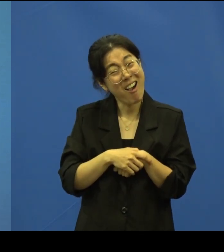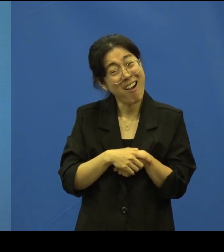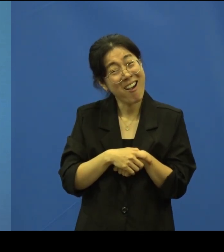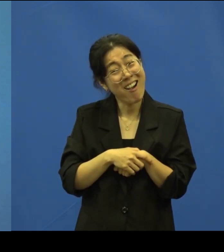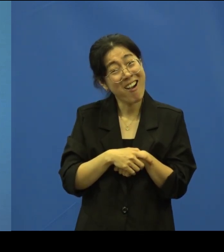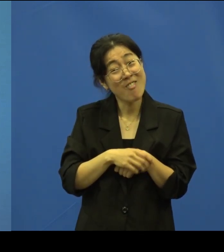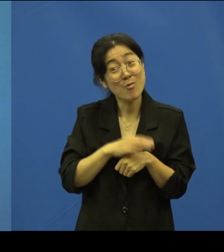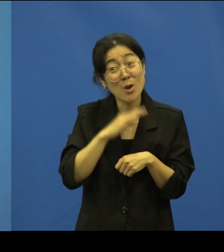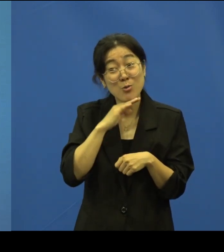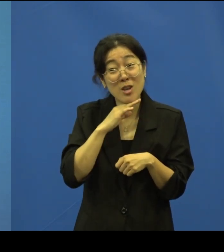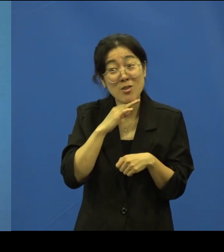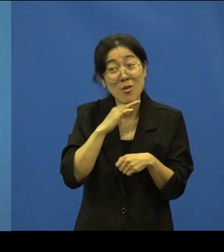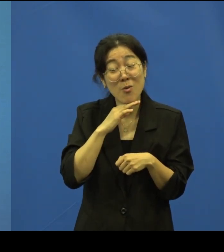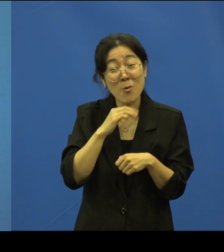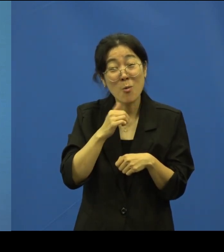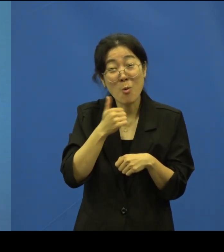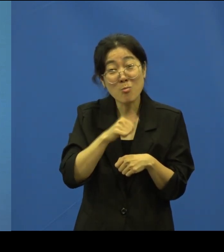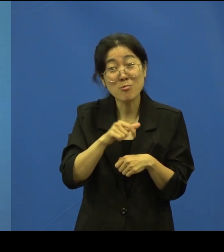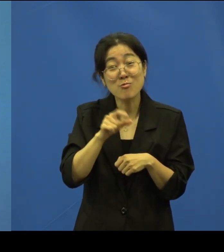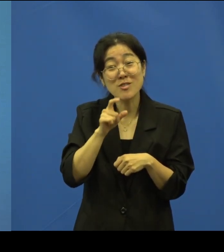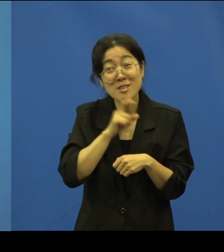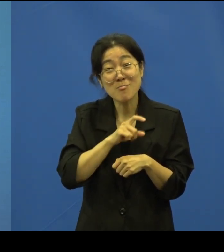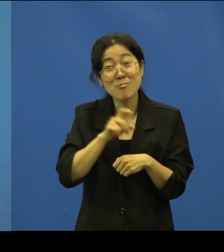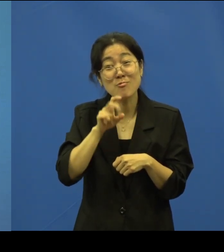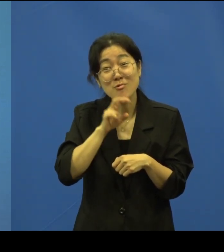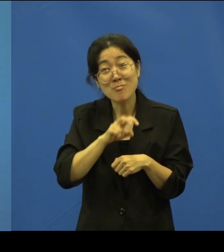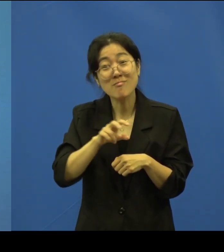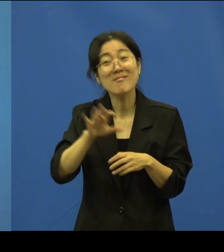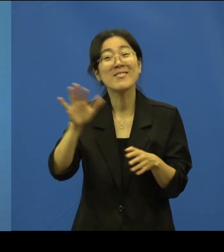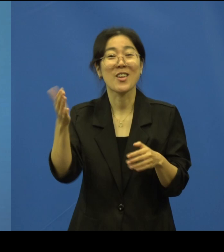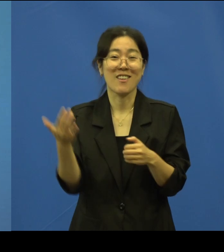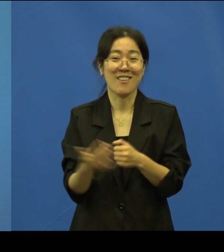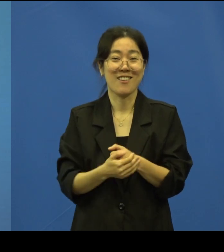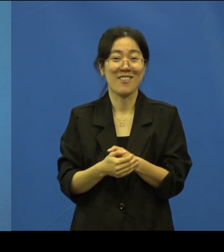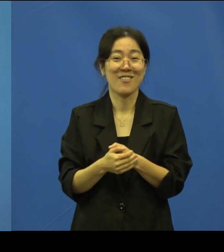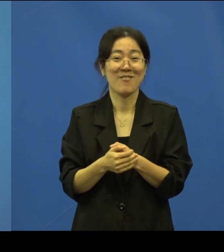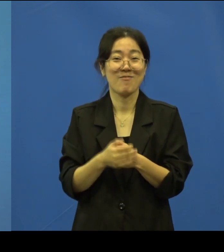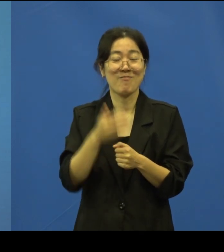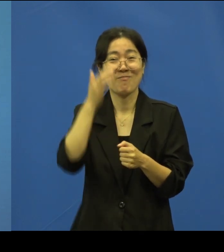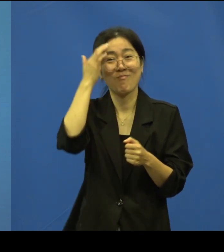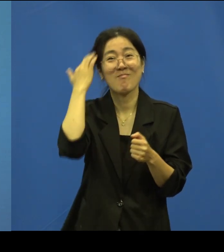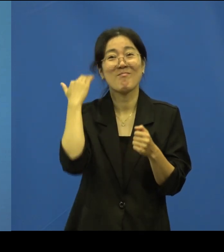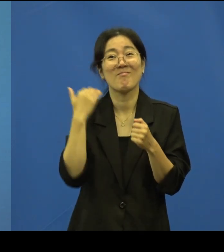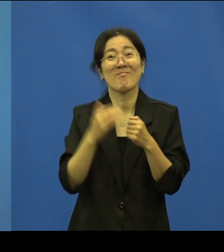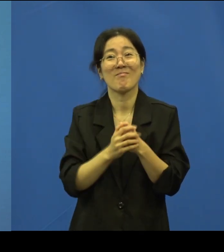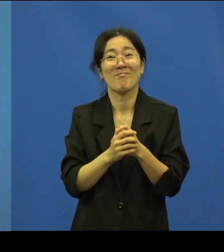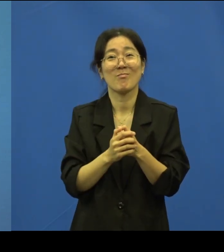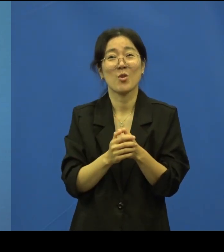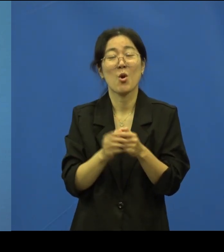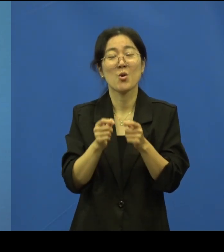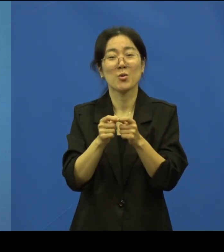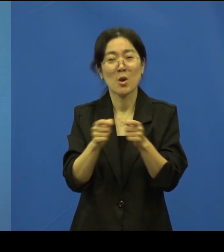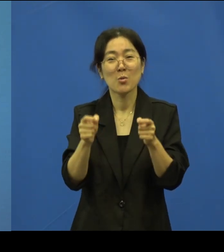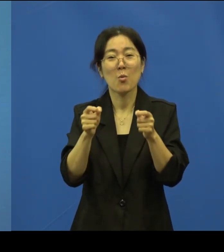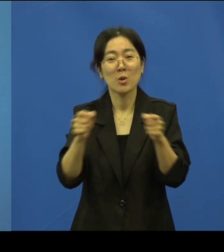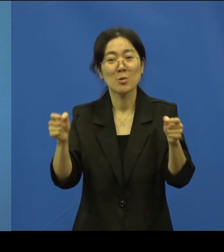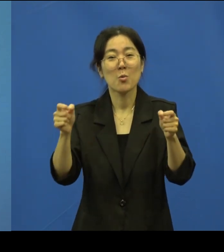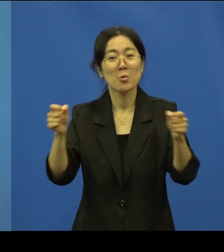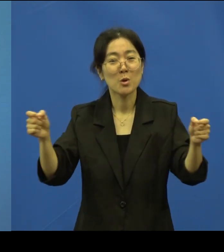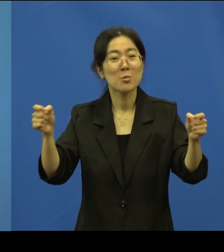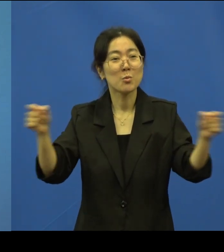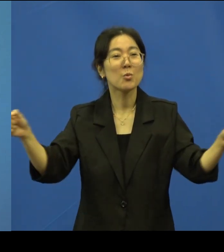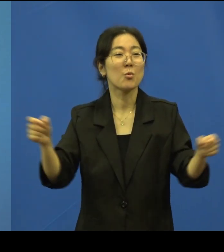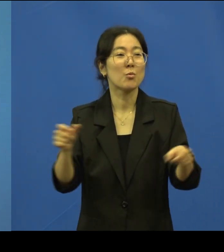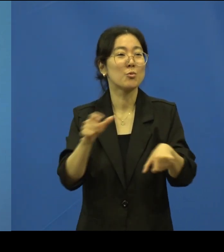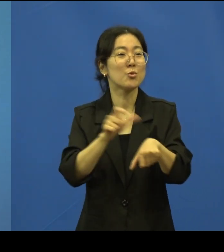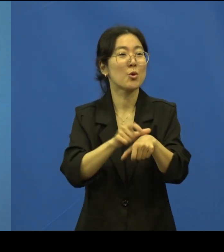5분이 넘어가도 괜찮아요. 그래갖고 계속 늘어나는 거예요.